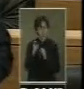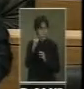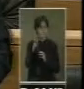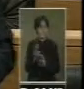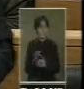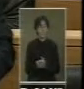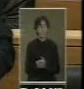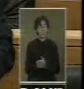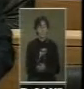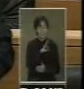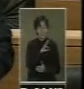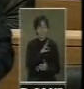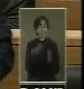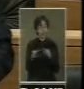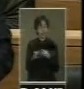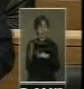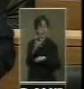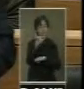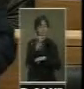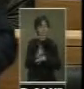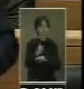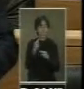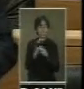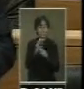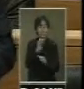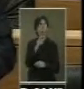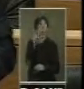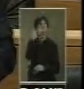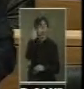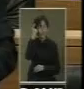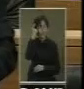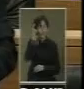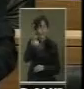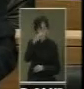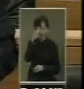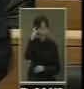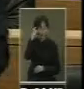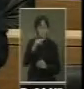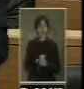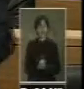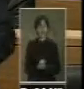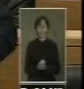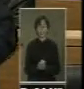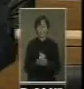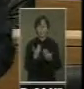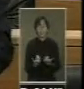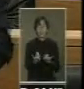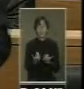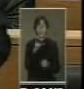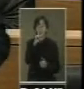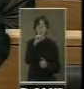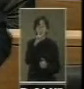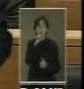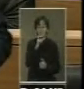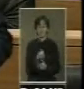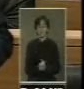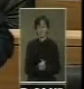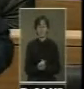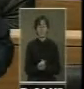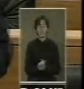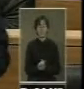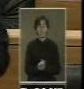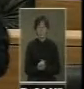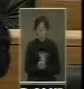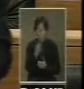มาชิกพรรคเนี่ยครับเอ่ยชื่อมาก็รู้แต่เอาเถอะครับบังเอิญวันนี้มันวันอาทิตย์ผมยังไม่มีโอกาส